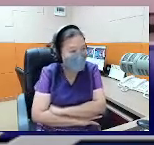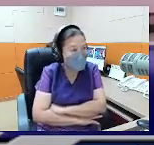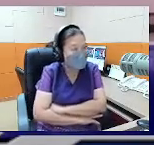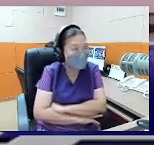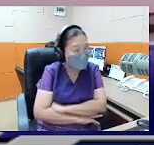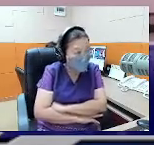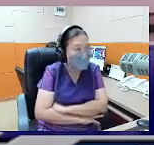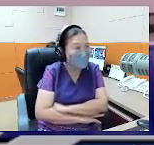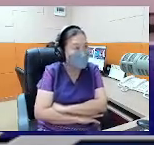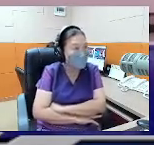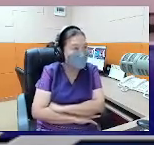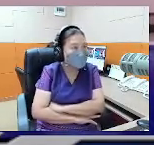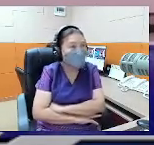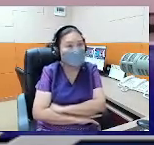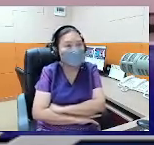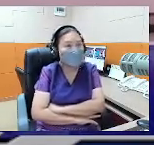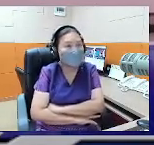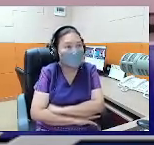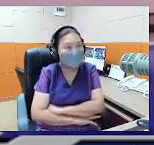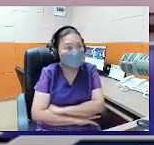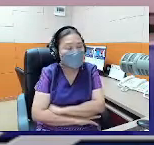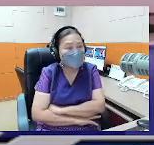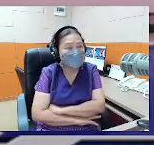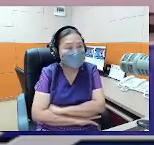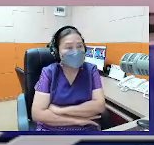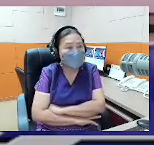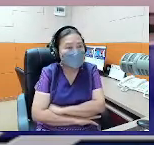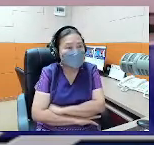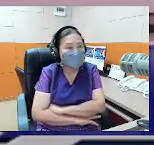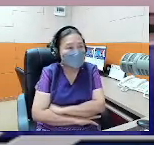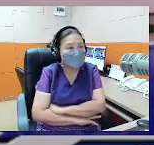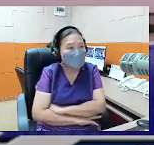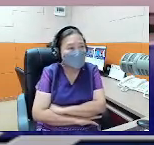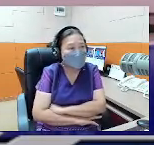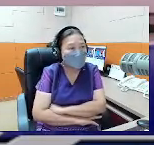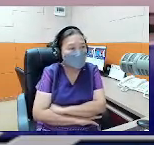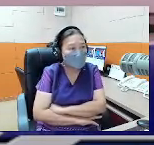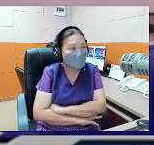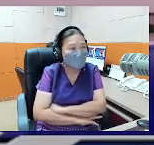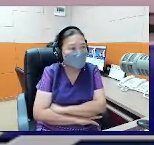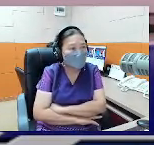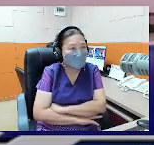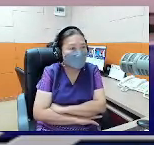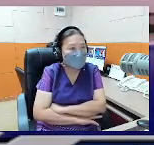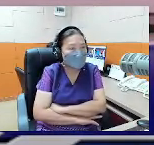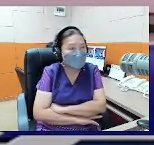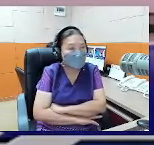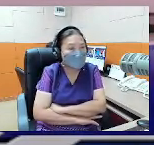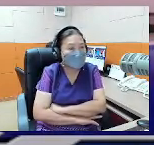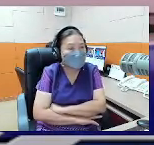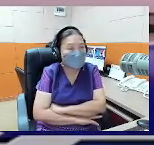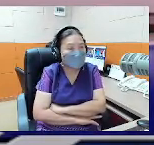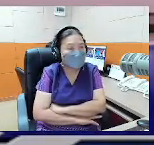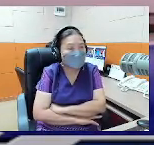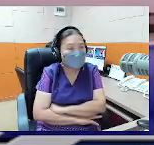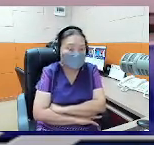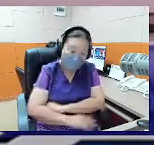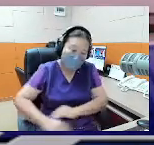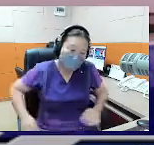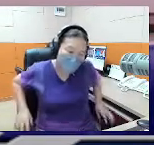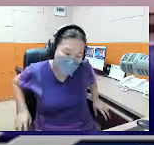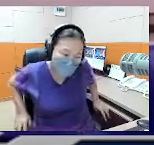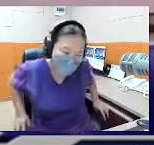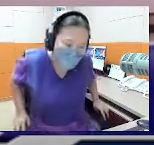พยาบาลนะคะหรือว่าสถาน งานอะไรแบบน ี ้ค่ะ กลุ่มโรงงานจะเป็นกลุ่มใหญ่เลย ใช่ค่ะเพราะว่าเดี๋ยวนี้ถ้าเกิดว่าโรงงาน